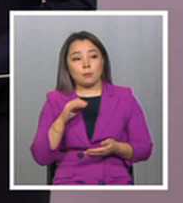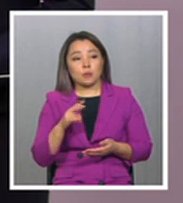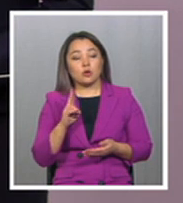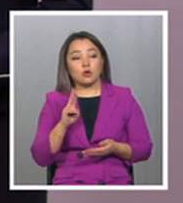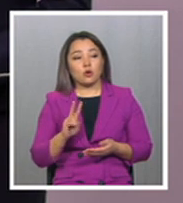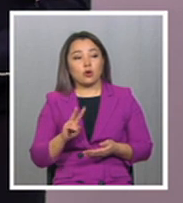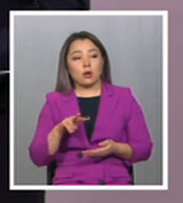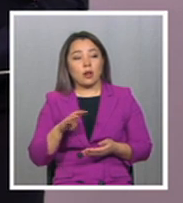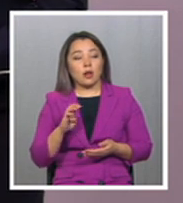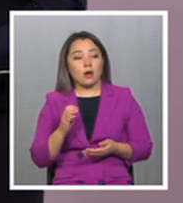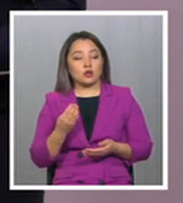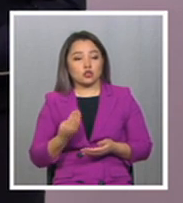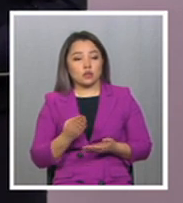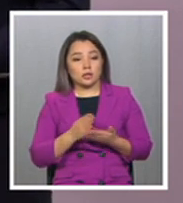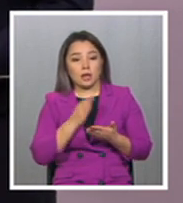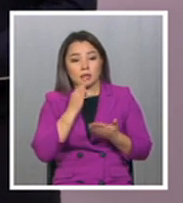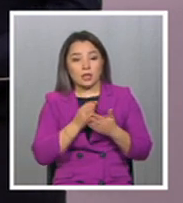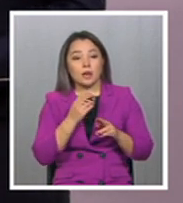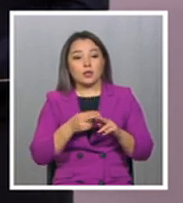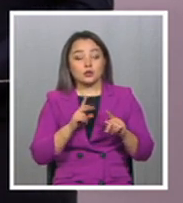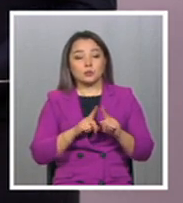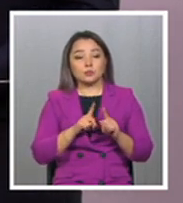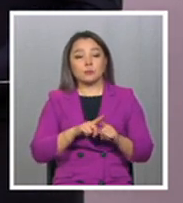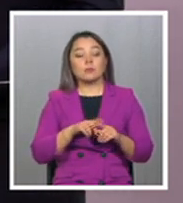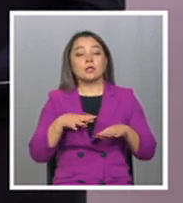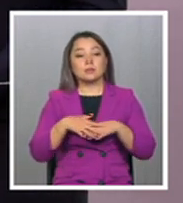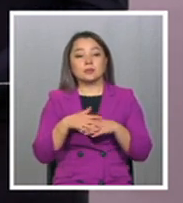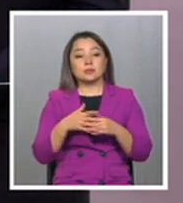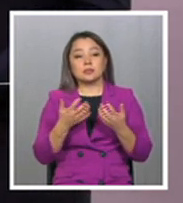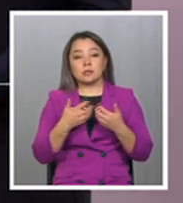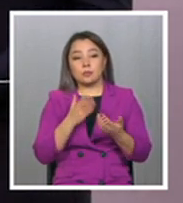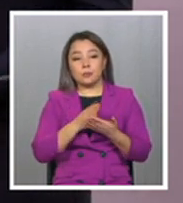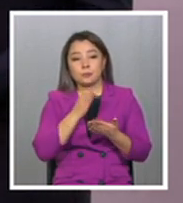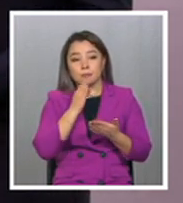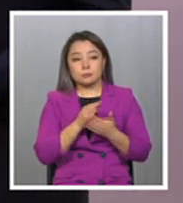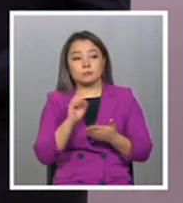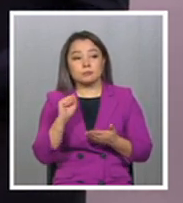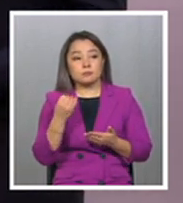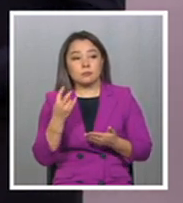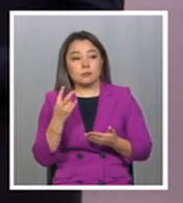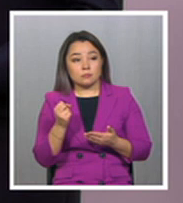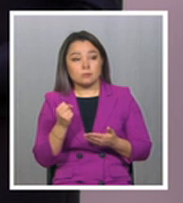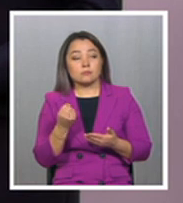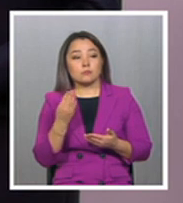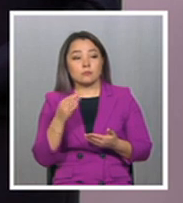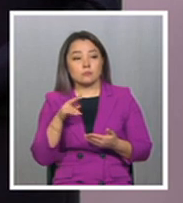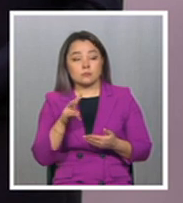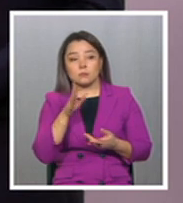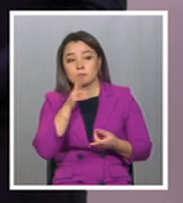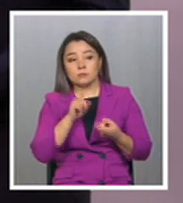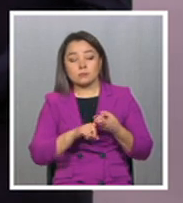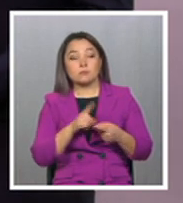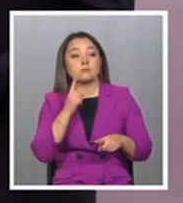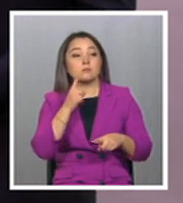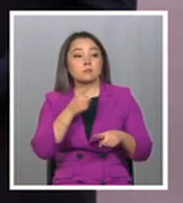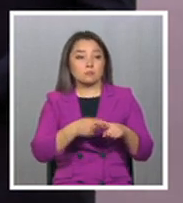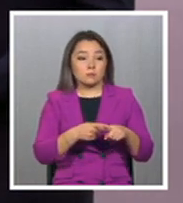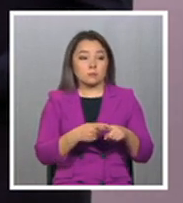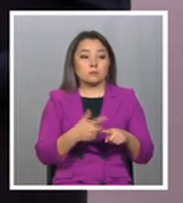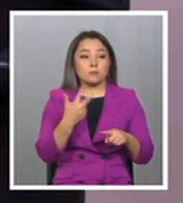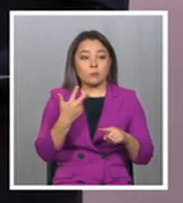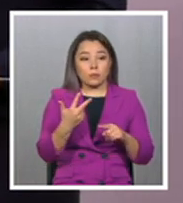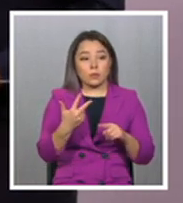Күләш. Есепті былай пайымдауға болады. Айна мен Шолпанның жасының қосындысы